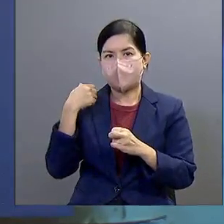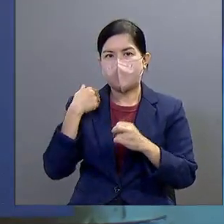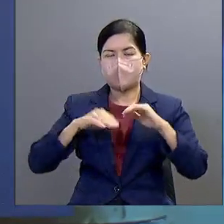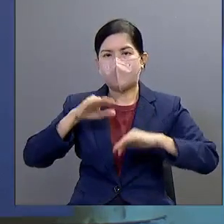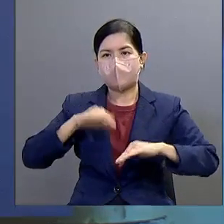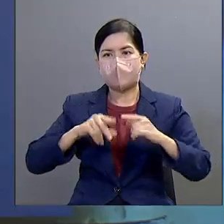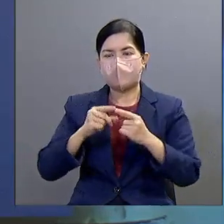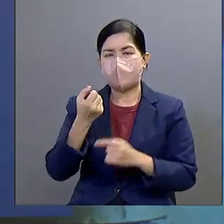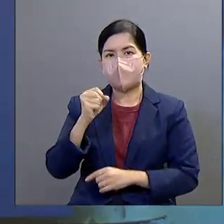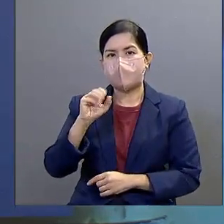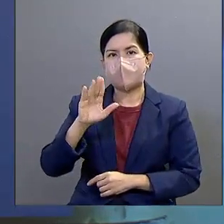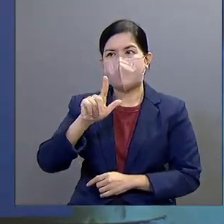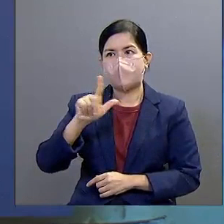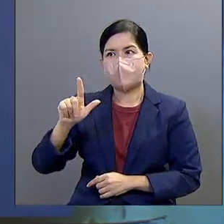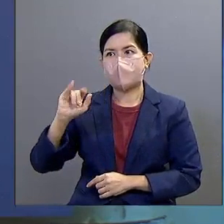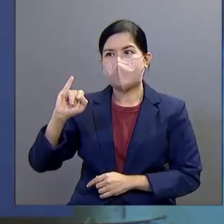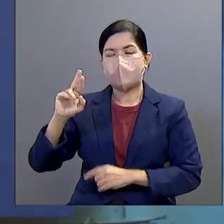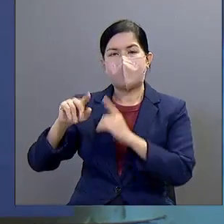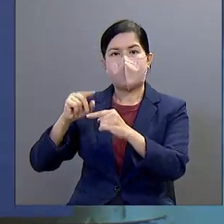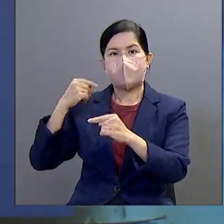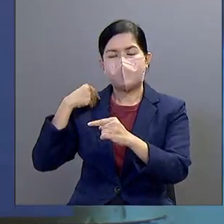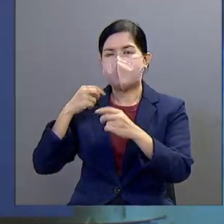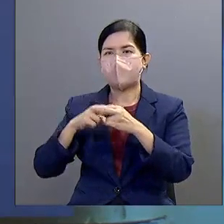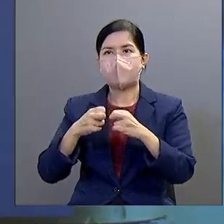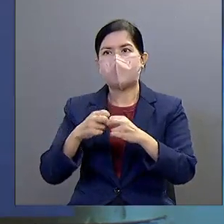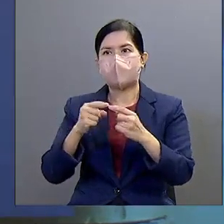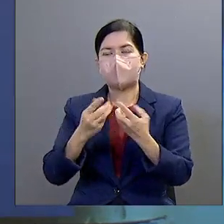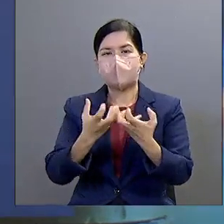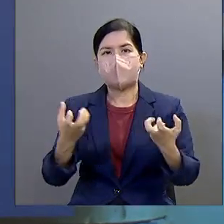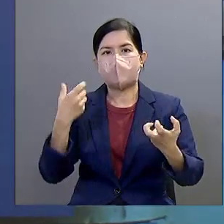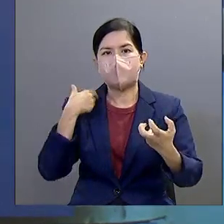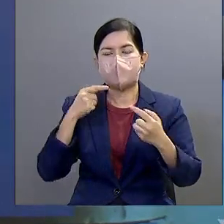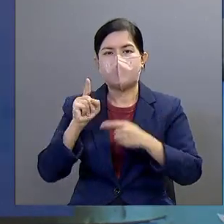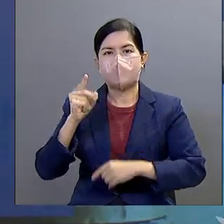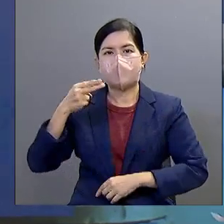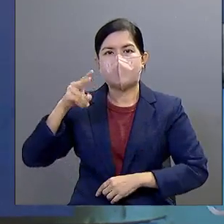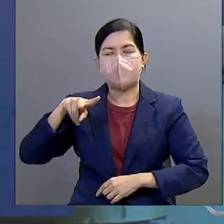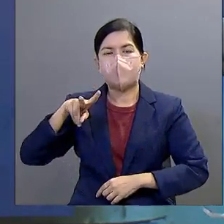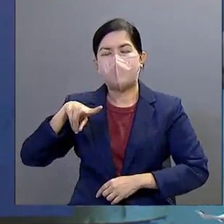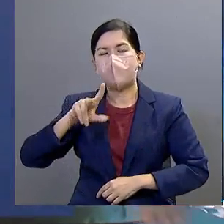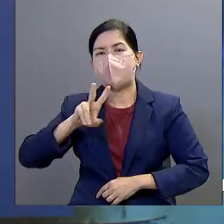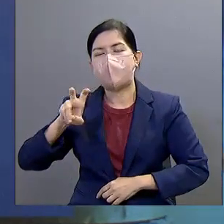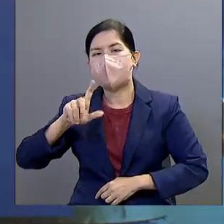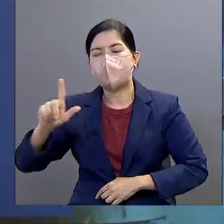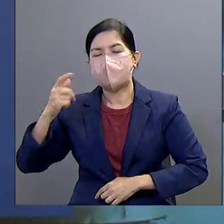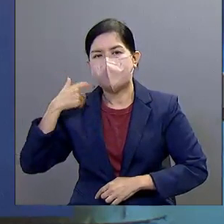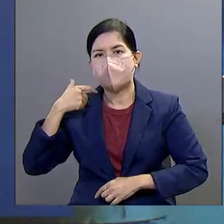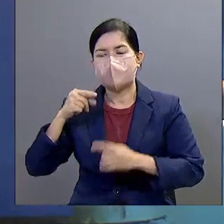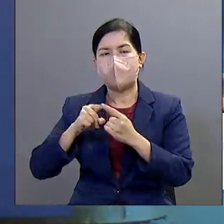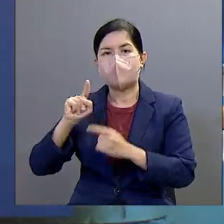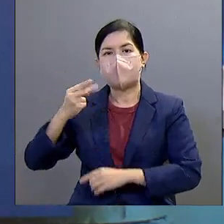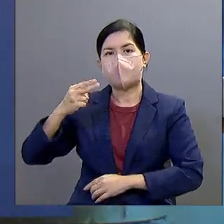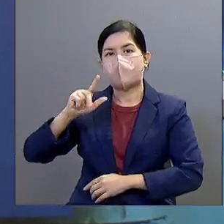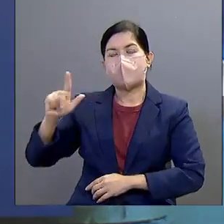15ล้านไร่ทรัพย์สินเสียหาย 2,200 ล้านบาทสินค้าเกษตรเสียหายถึง 30,000 ล้านบาทเลยนะคะ